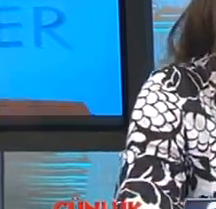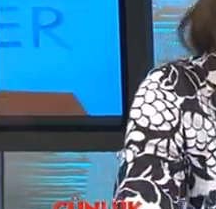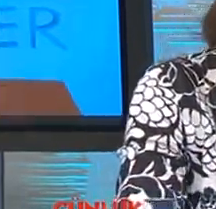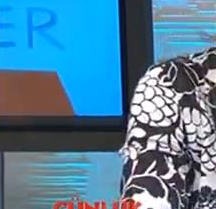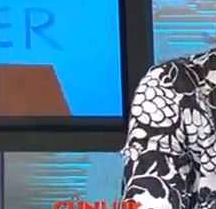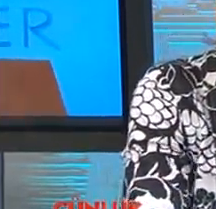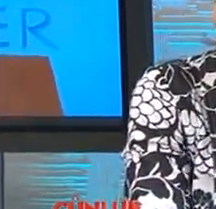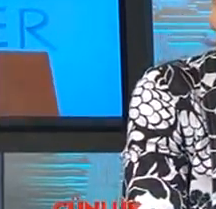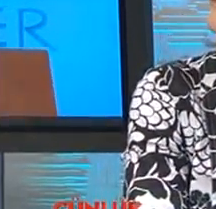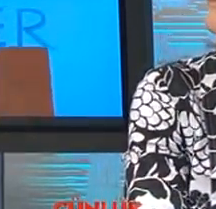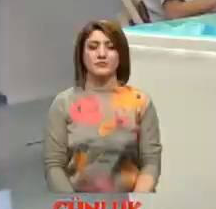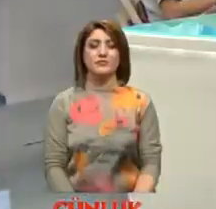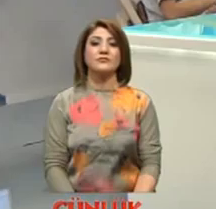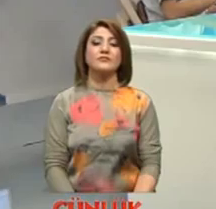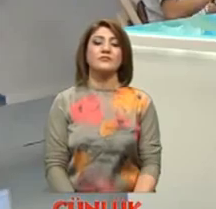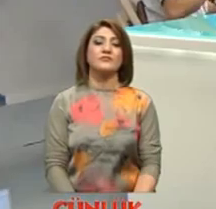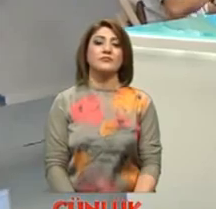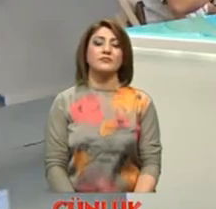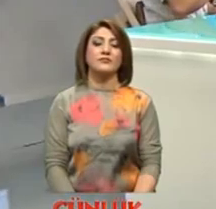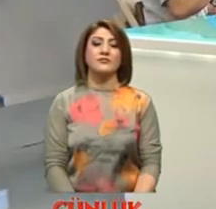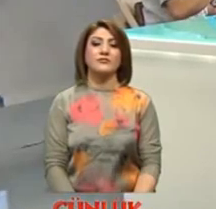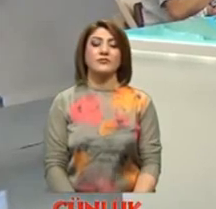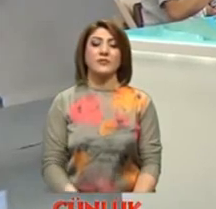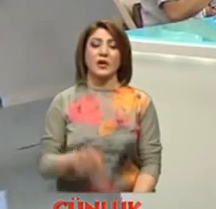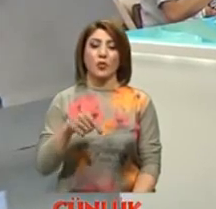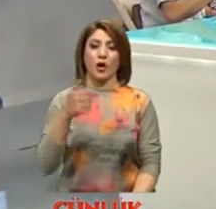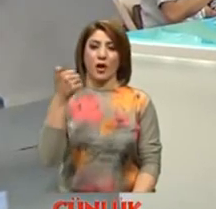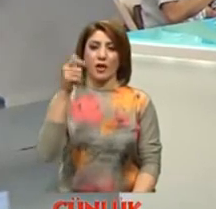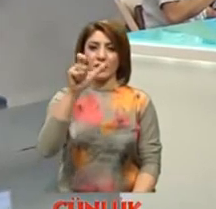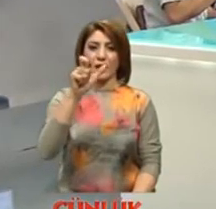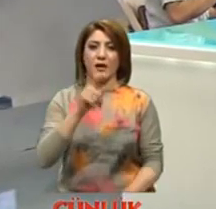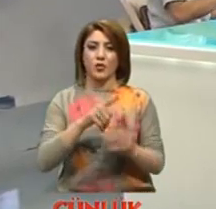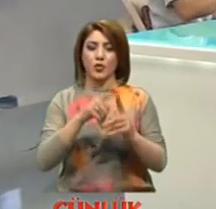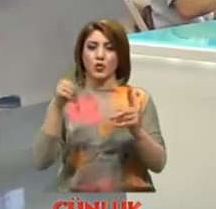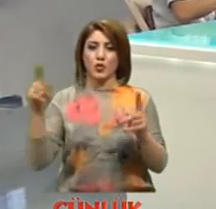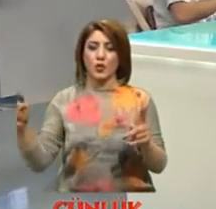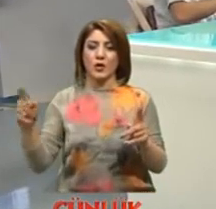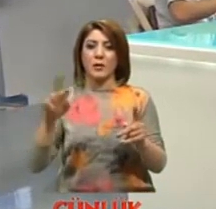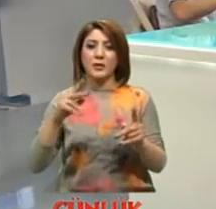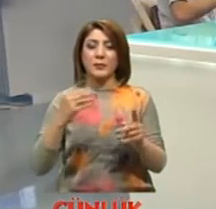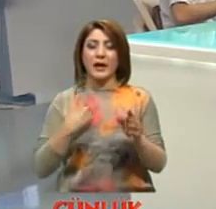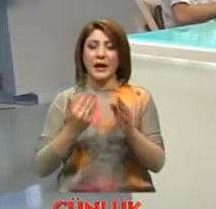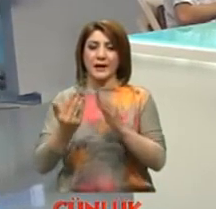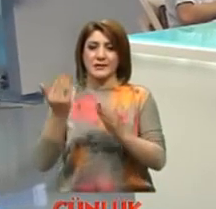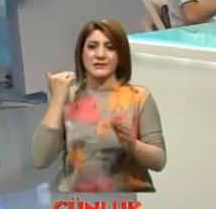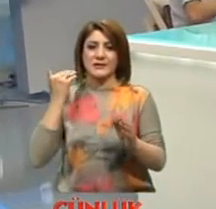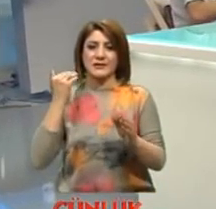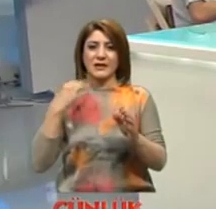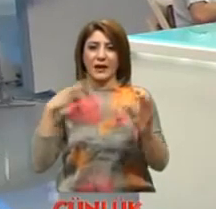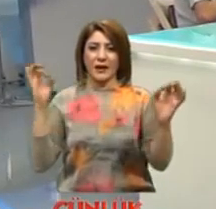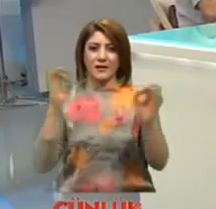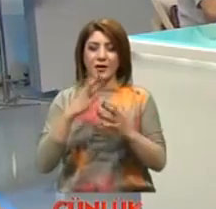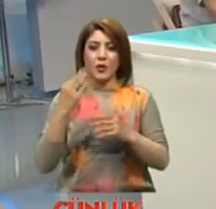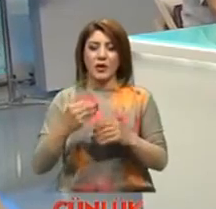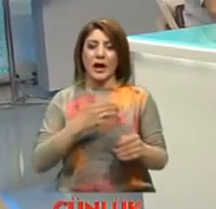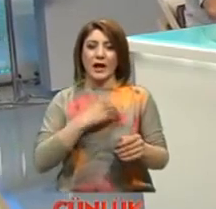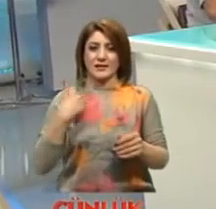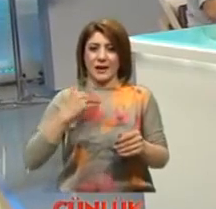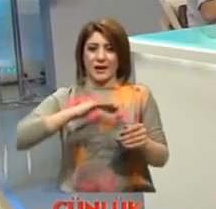family. Yes. Yani aslında tabii bu 6 aylık ve 10 aylık dönemdeki kadar olmasa bile ondan önceki dönemde de anne karnında dilin